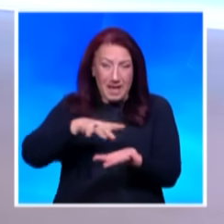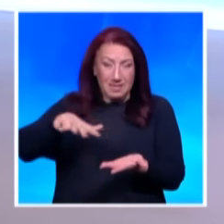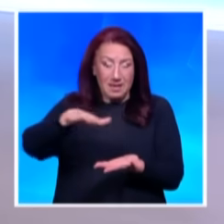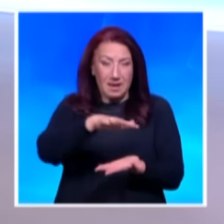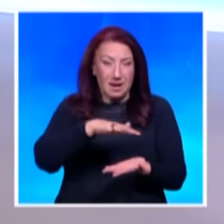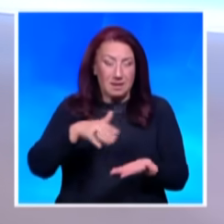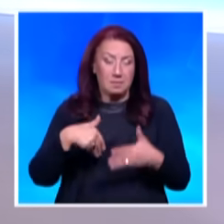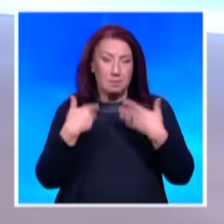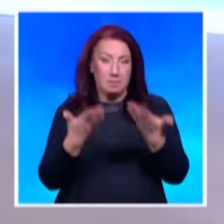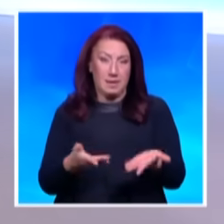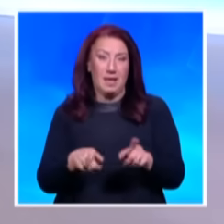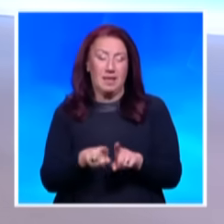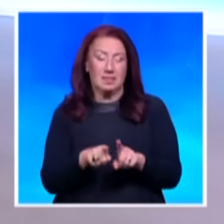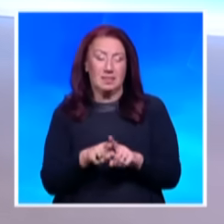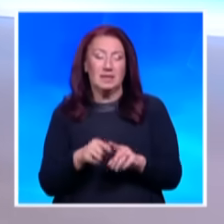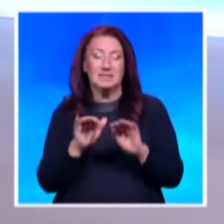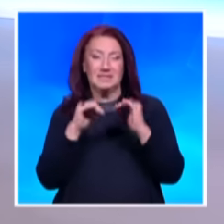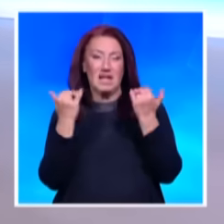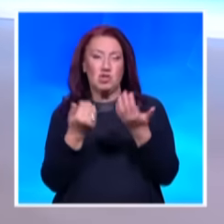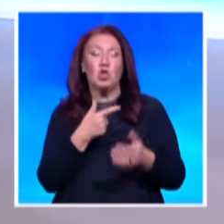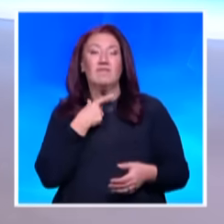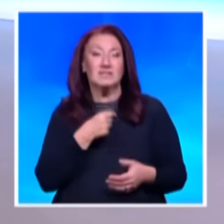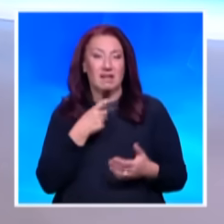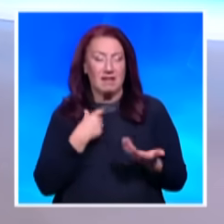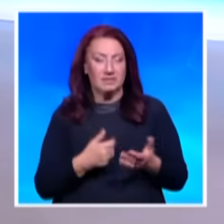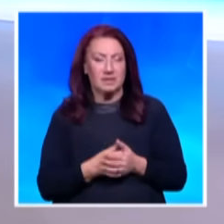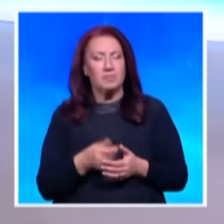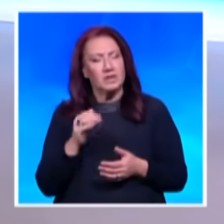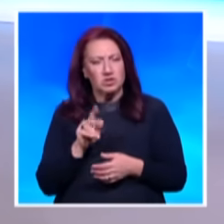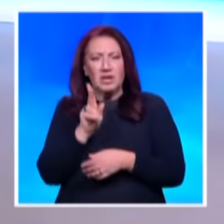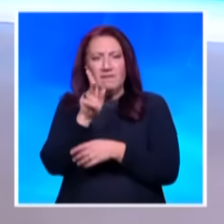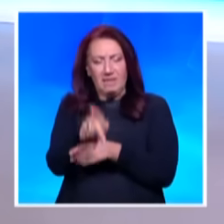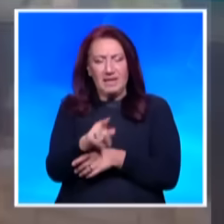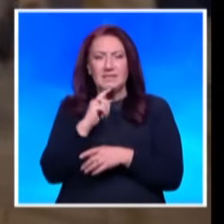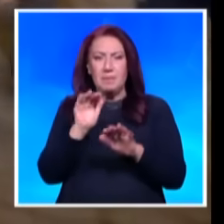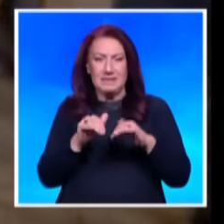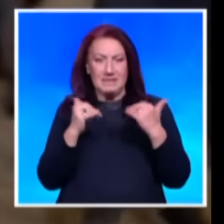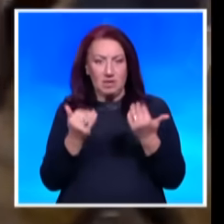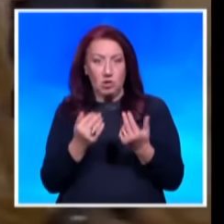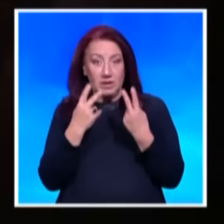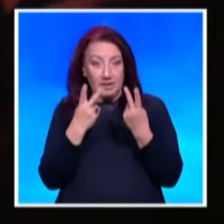Станимир Атанасов от буферната зона пред националния стадион Васил Левски. Ще влезем и вътре в стадиона, за да видим има ли все пак